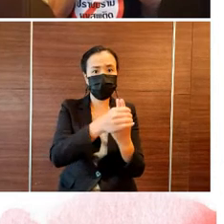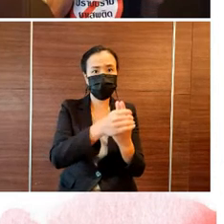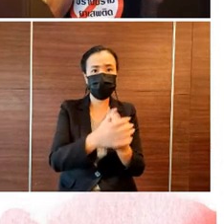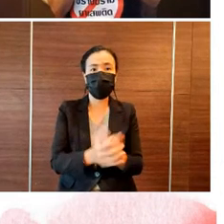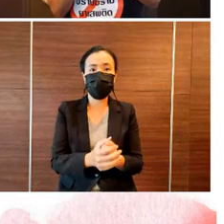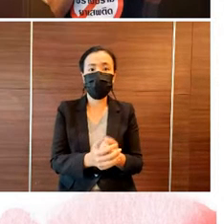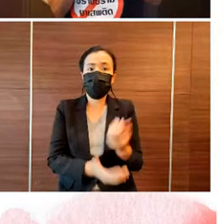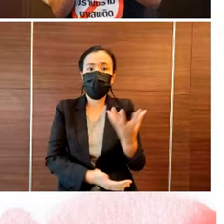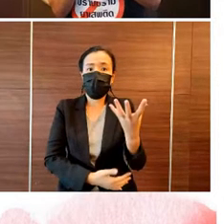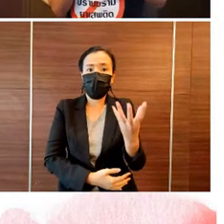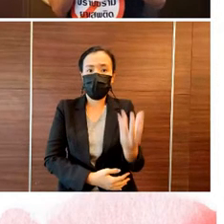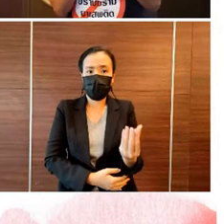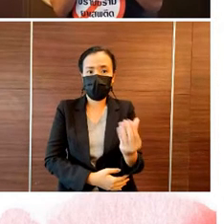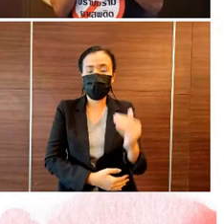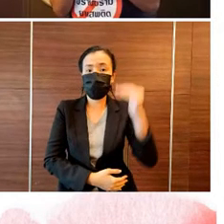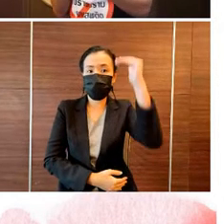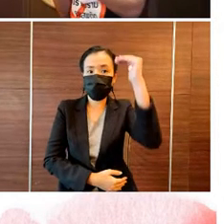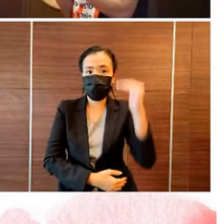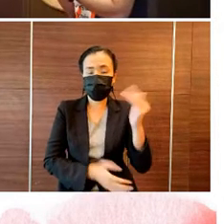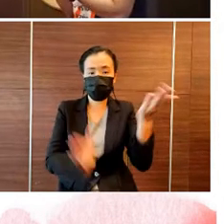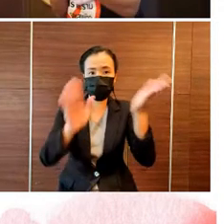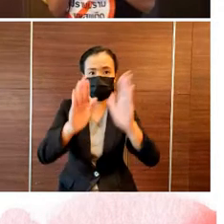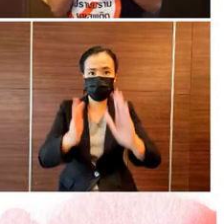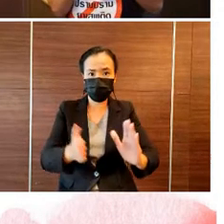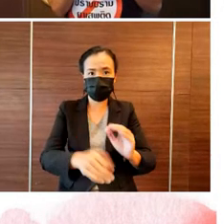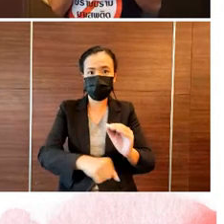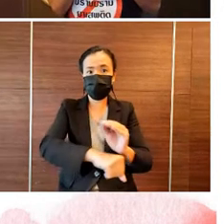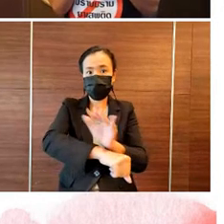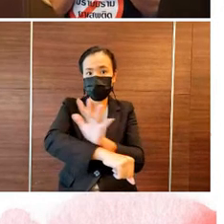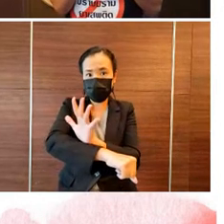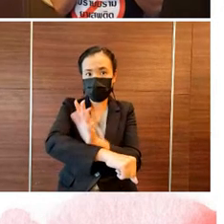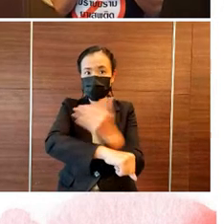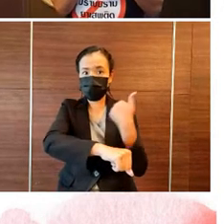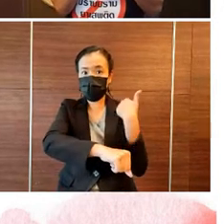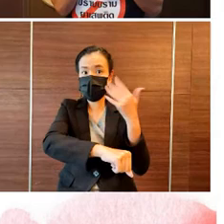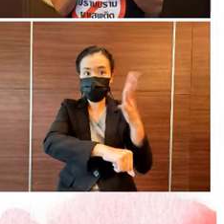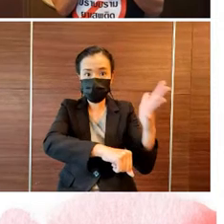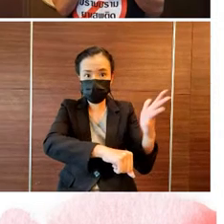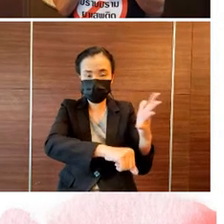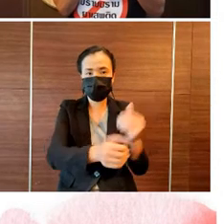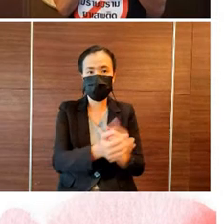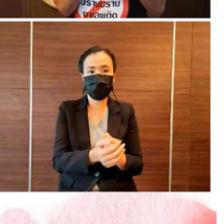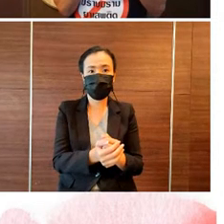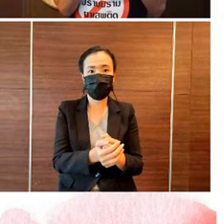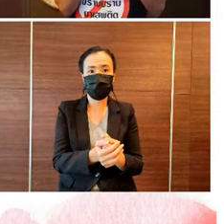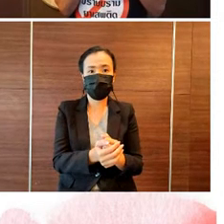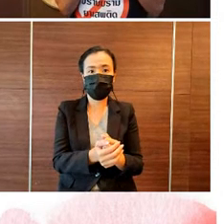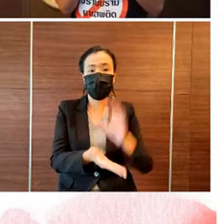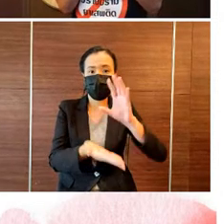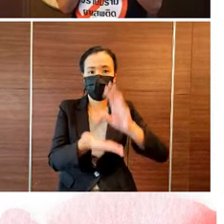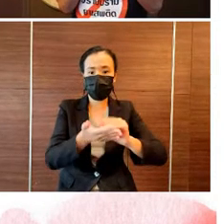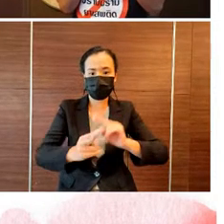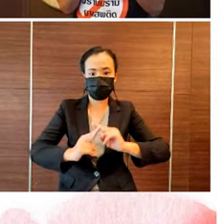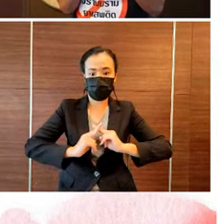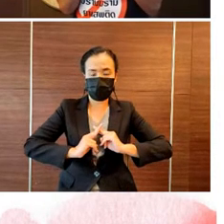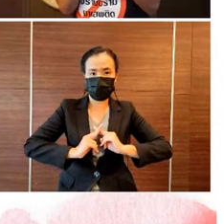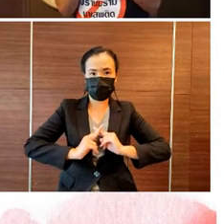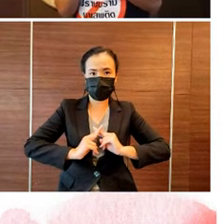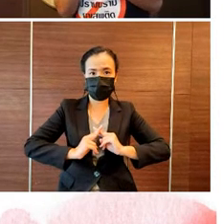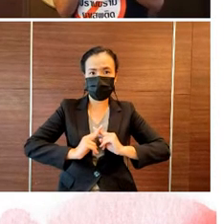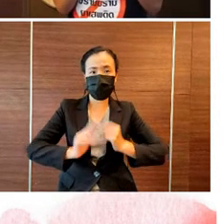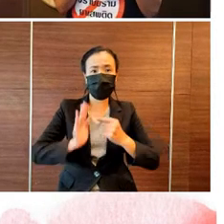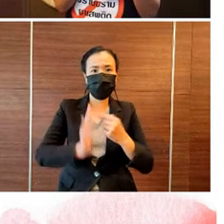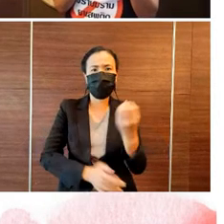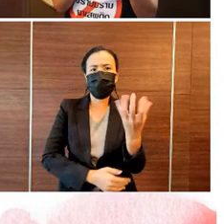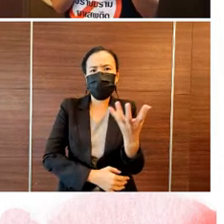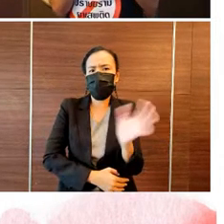นสูงหุ่นรูปร่างมีหรือไม่มีขนได้และหลายคนมักเขียนไว้ในโปรไฟล์ของตัวเองว่าไม่เอาคนที่มีลักษณะยังไงเช่น